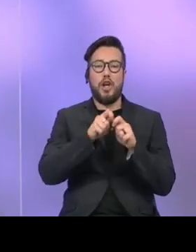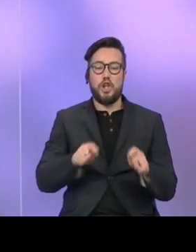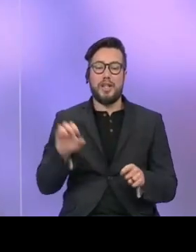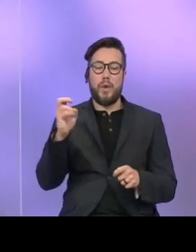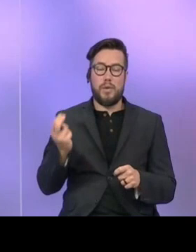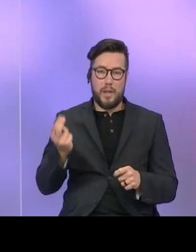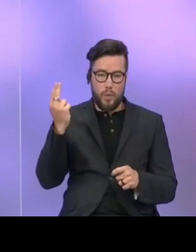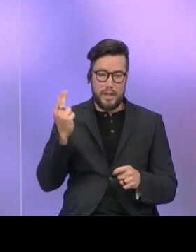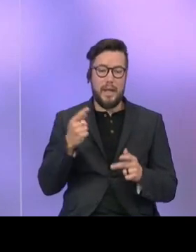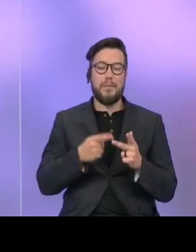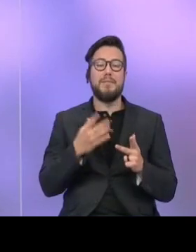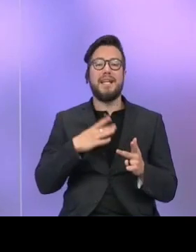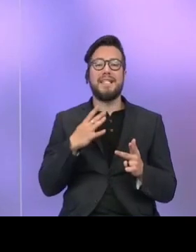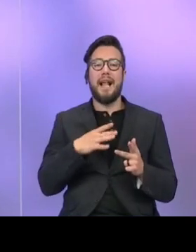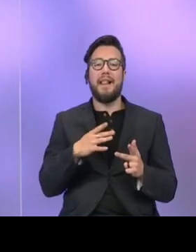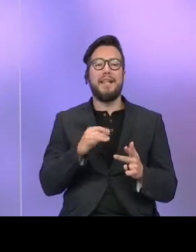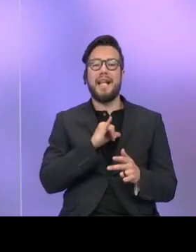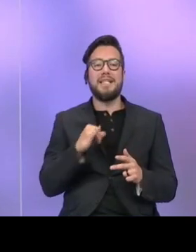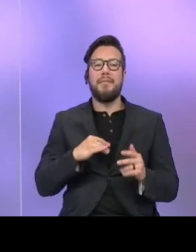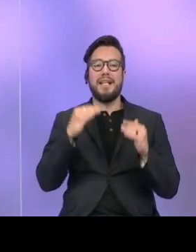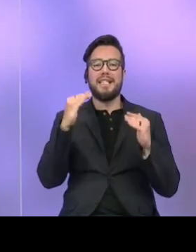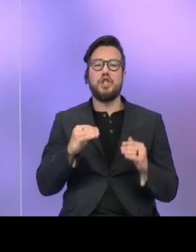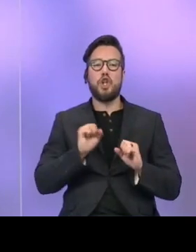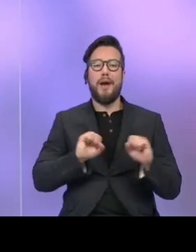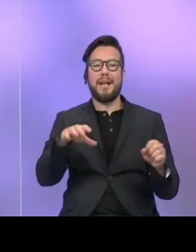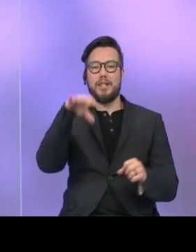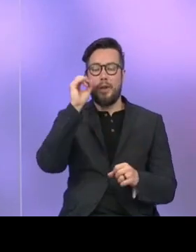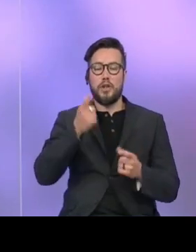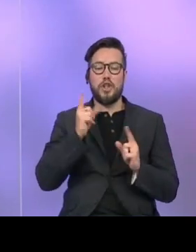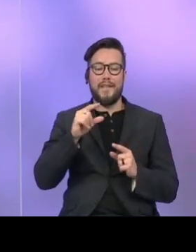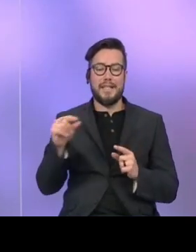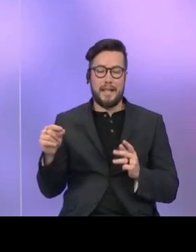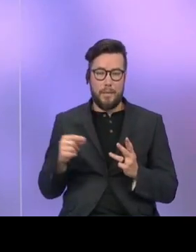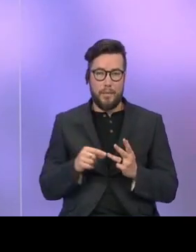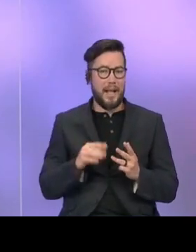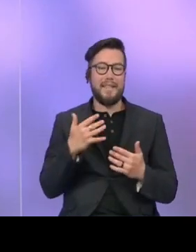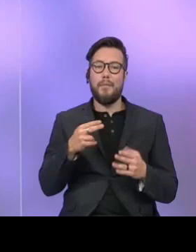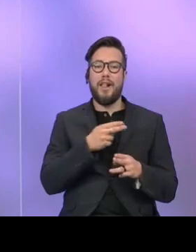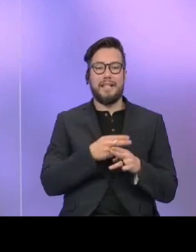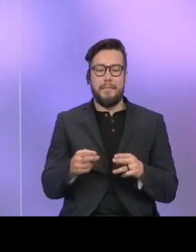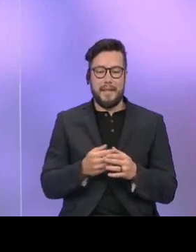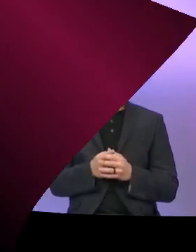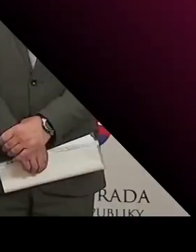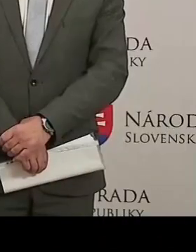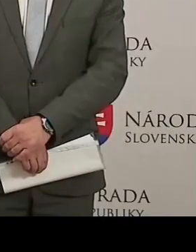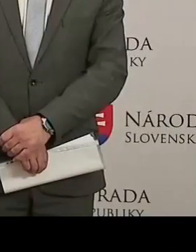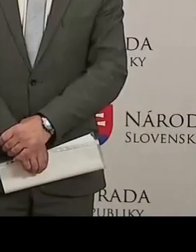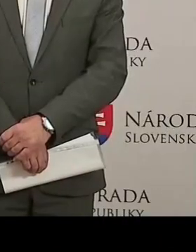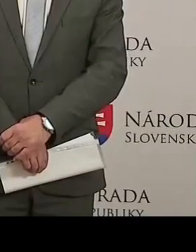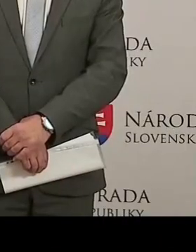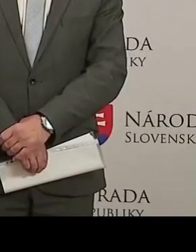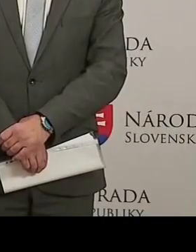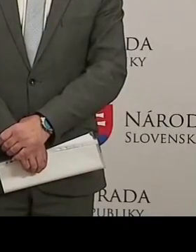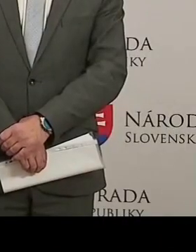únie. Chceli sme, aby to nebolo na úkor obrany schopnosti Slovenskej republiky. Neboli splnené tieto faktory. Rozumiem. Tak dnes si povieme